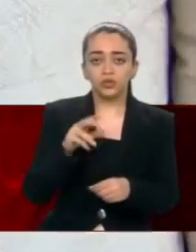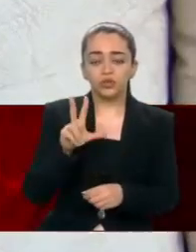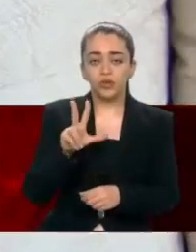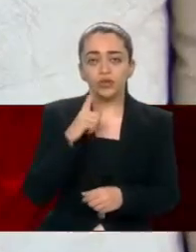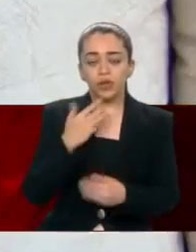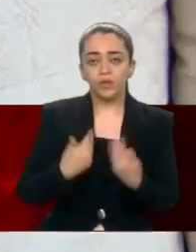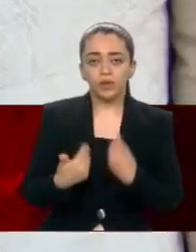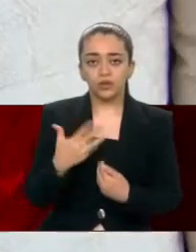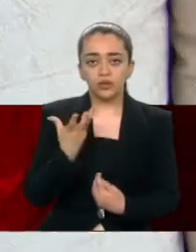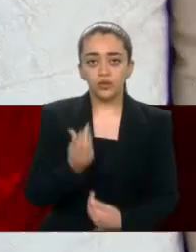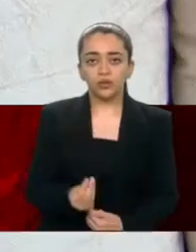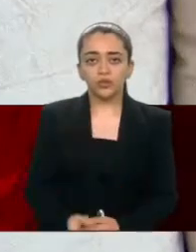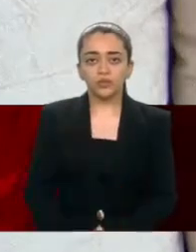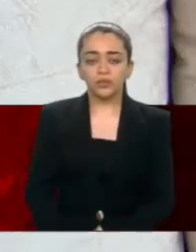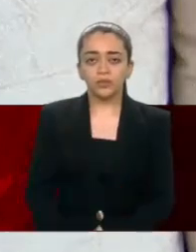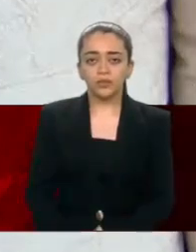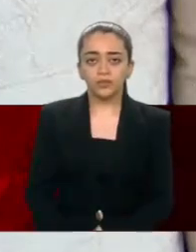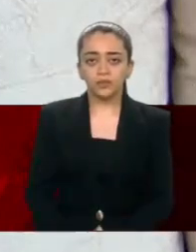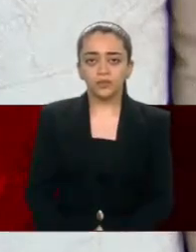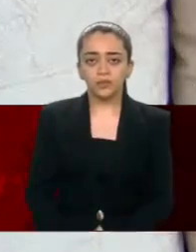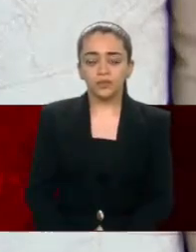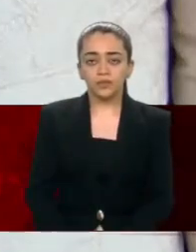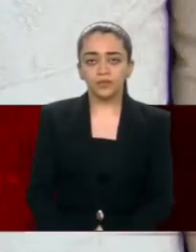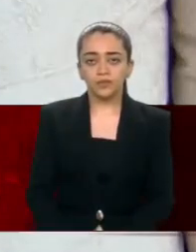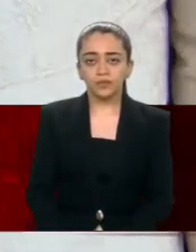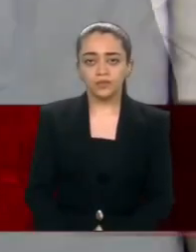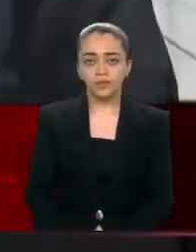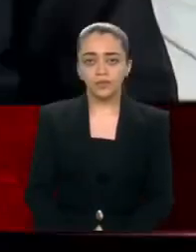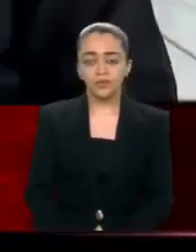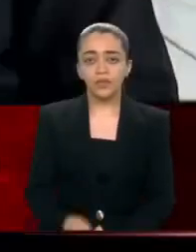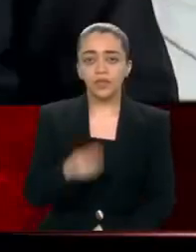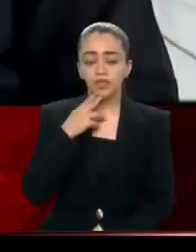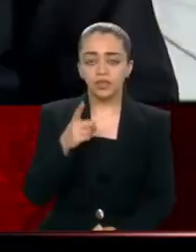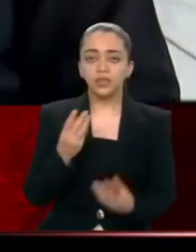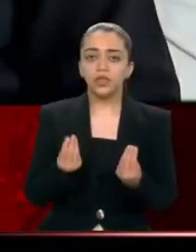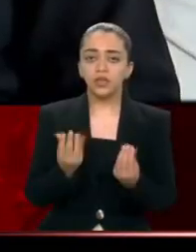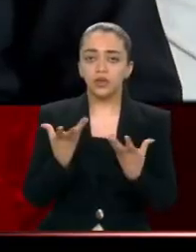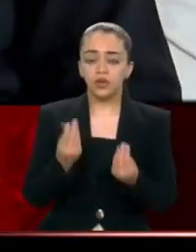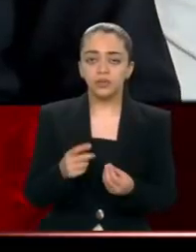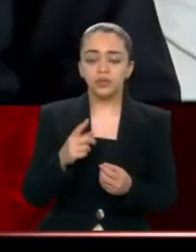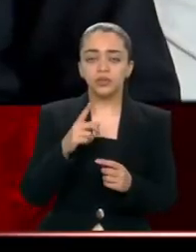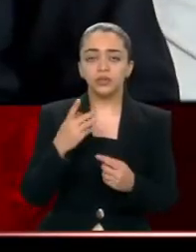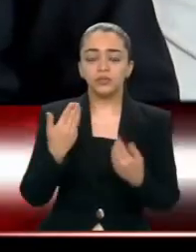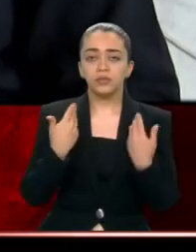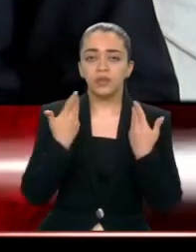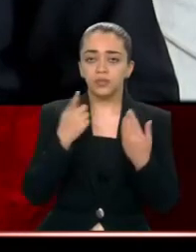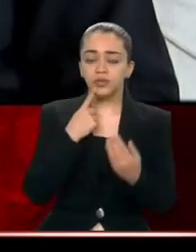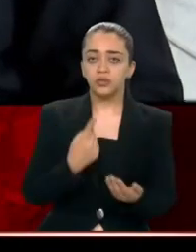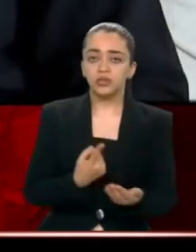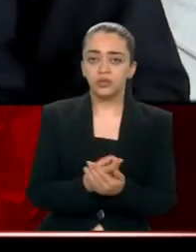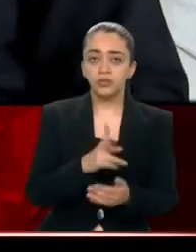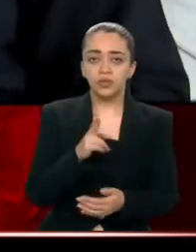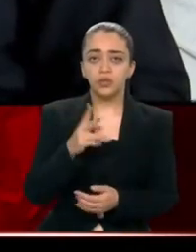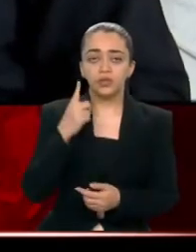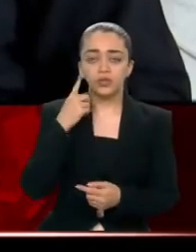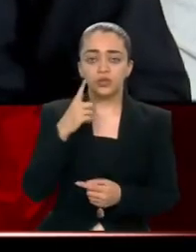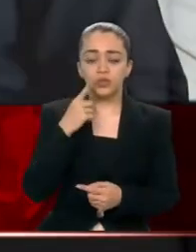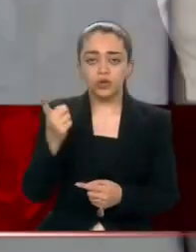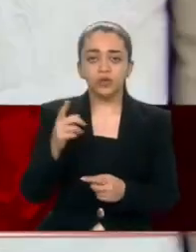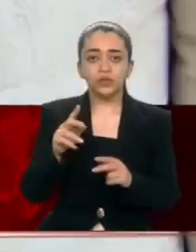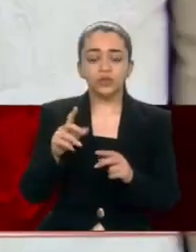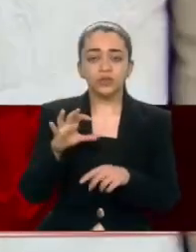oldum 15 gün içinde de 2 kere ameliyat oldum bu makasla beraber kadın iyileşti ama makası unutan hastaneye